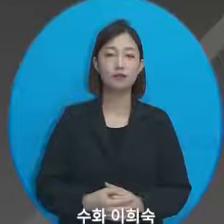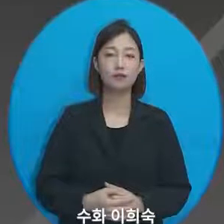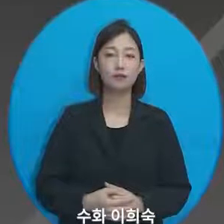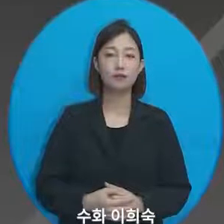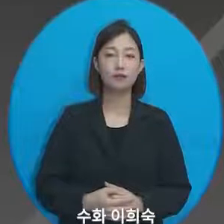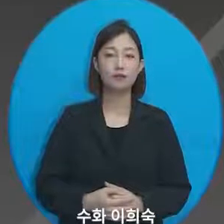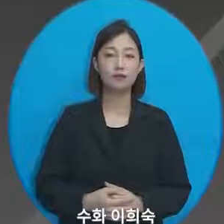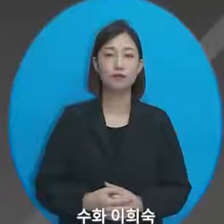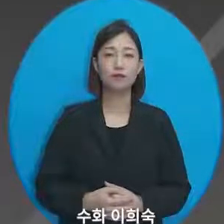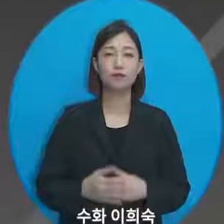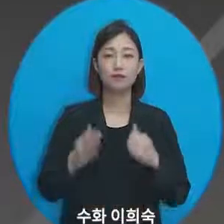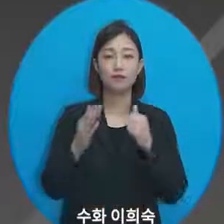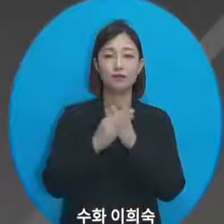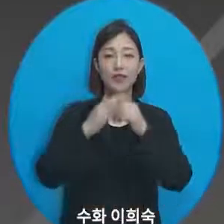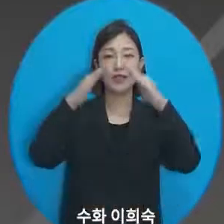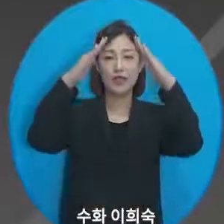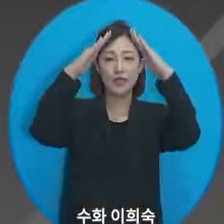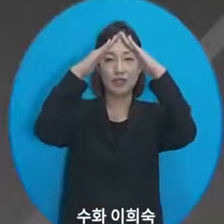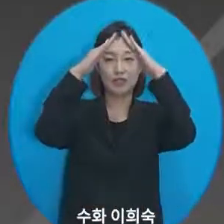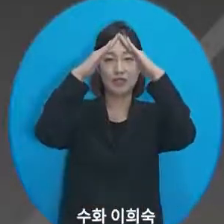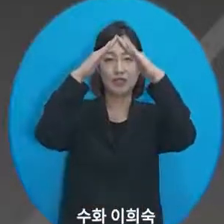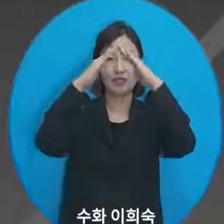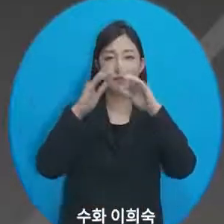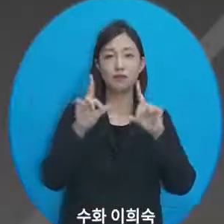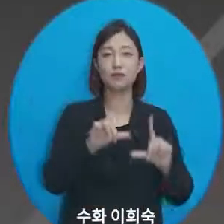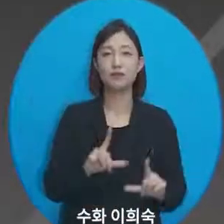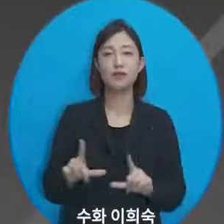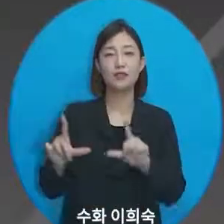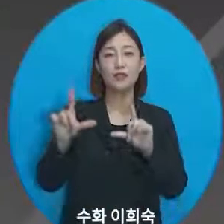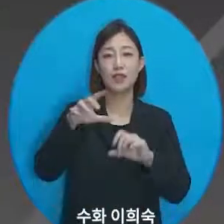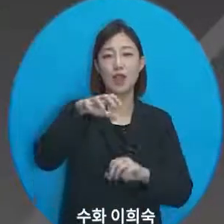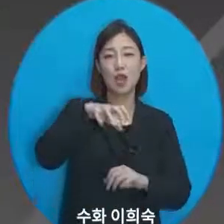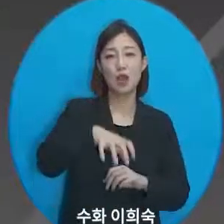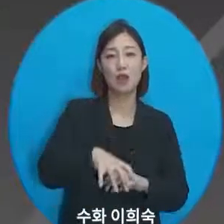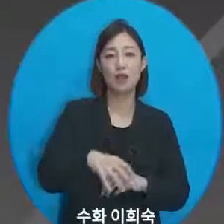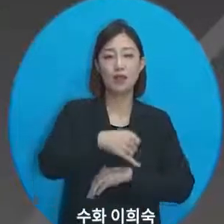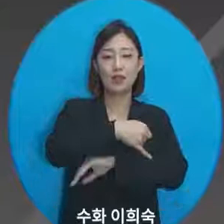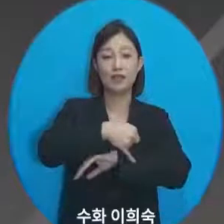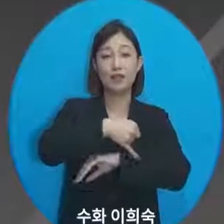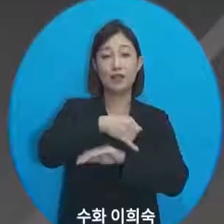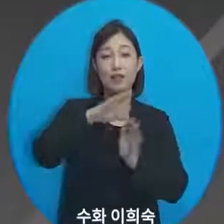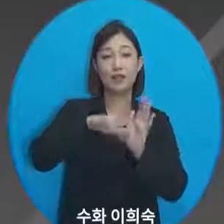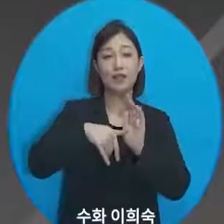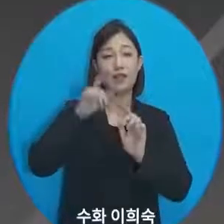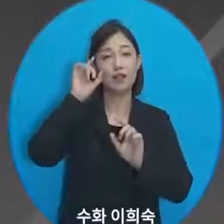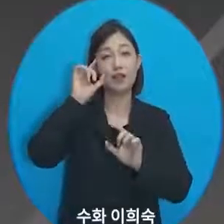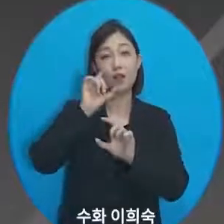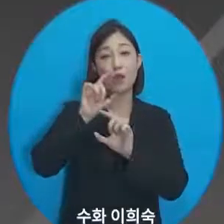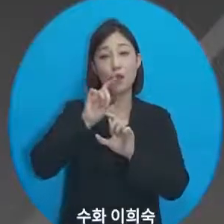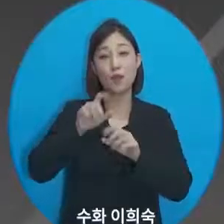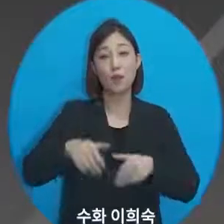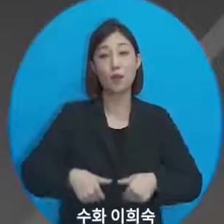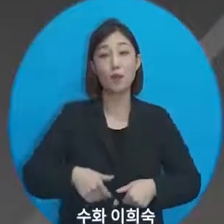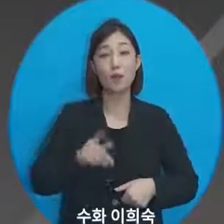맥락에서 주거 공간을 우리가 인테리어를 하거나 설계를 할 때 고민해야 될 것은